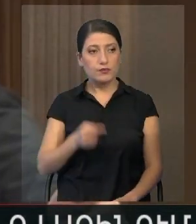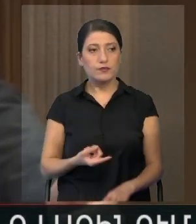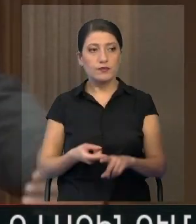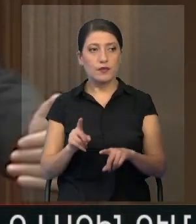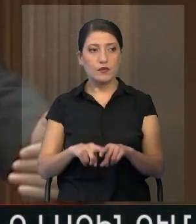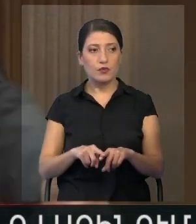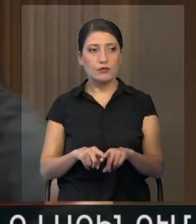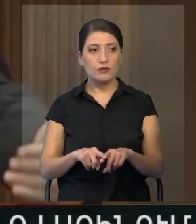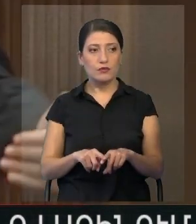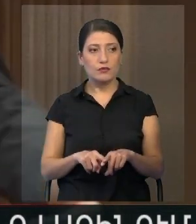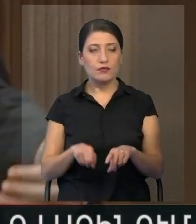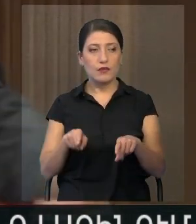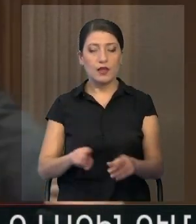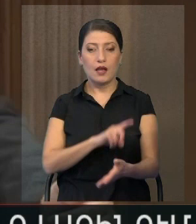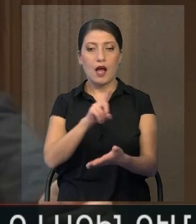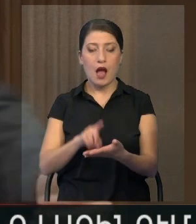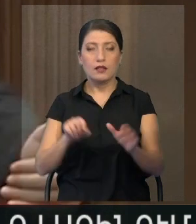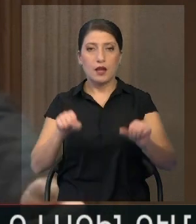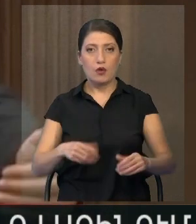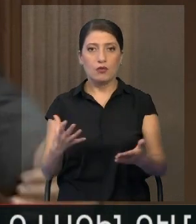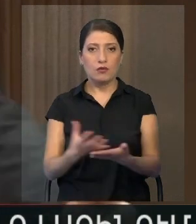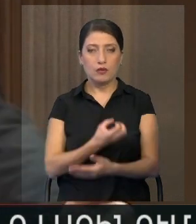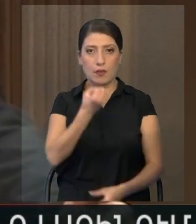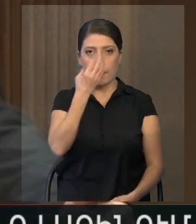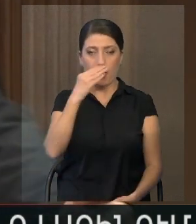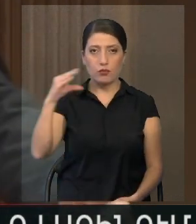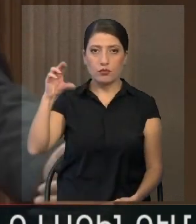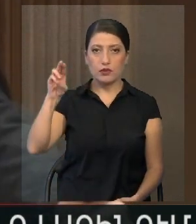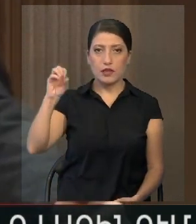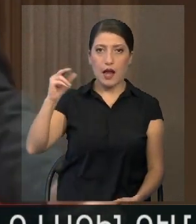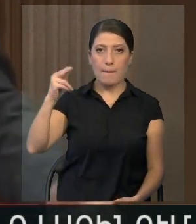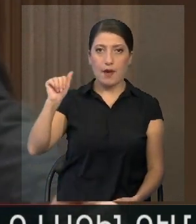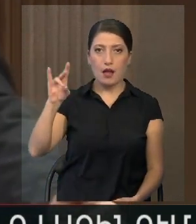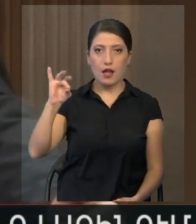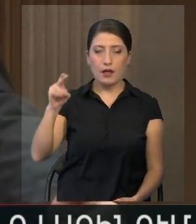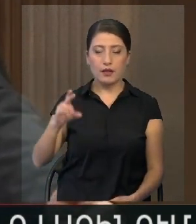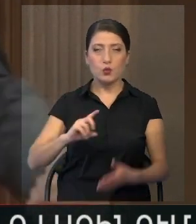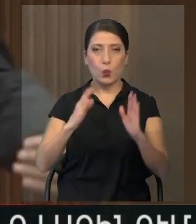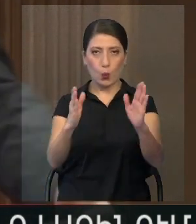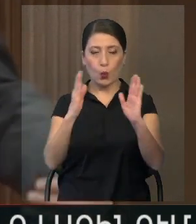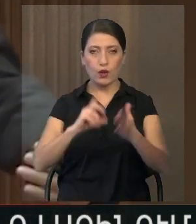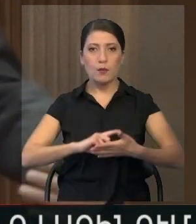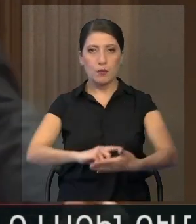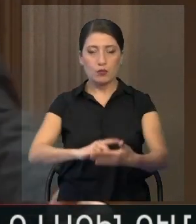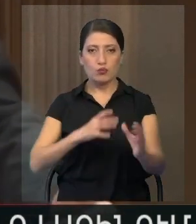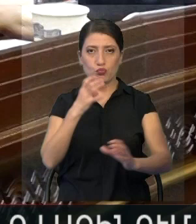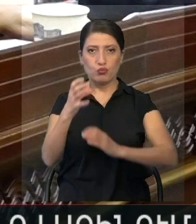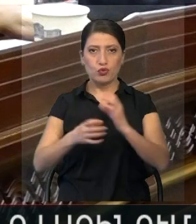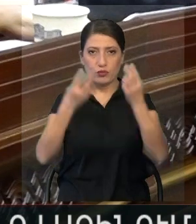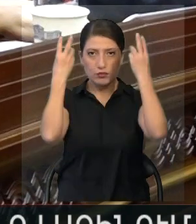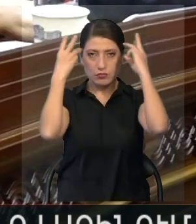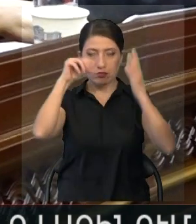որ այս հարցը կարող է լուծում ստանալ Բաքու Ստեփանակերտ ուղիղ բանակցությունների միջոցով միջազգային